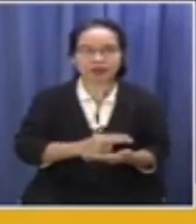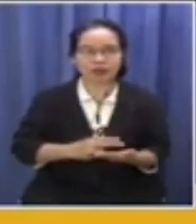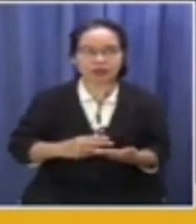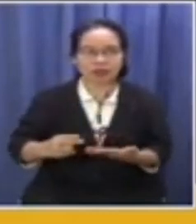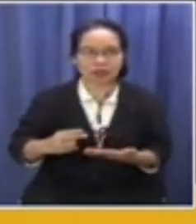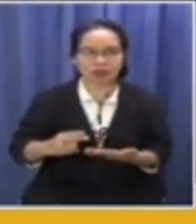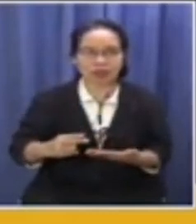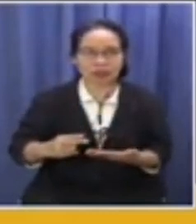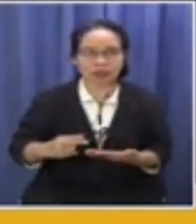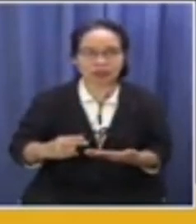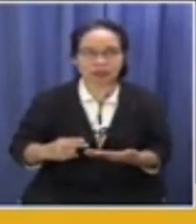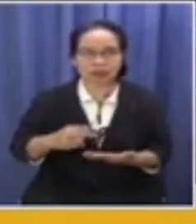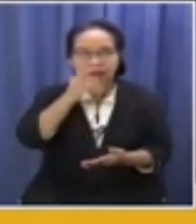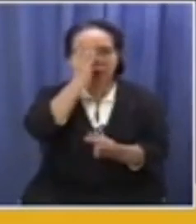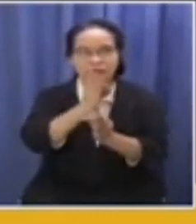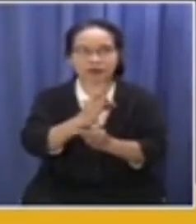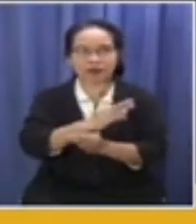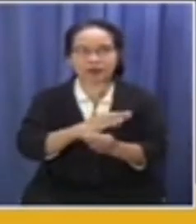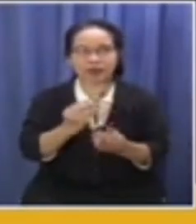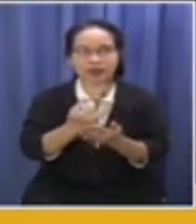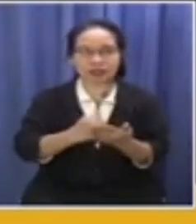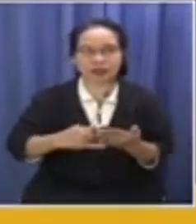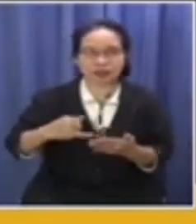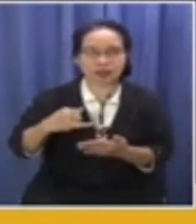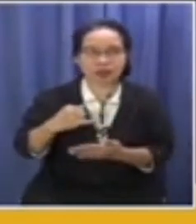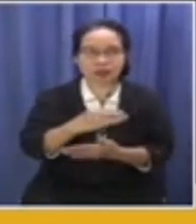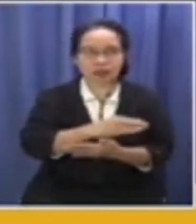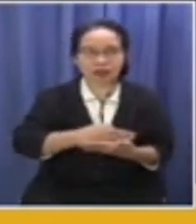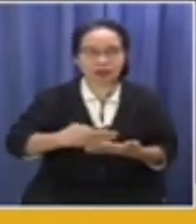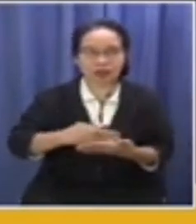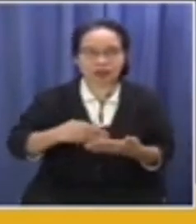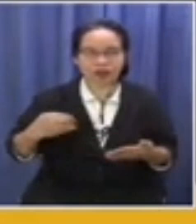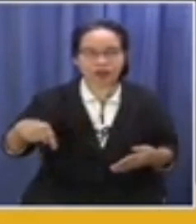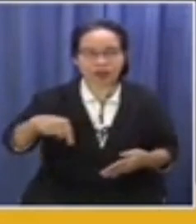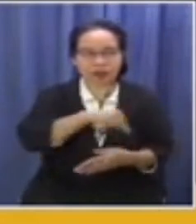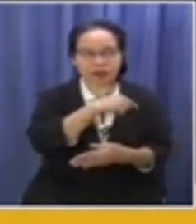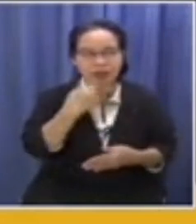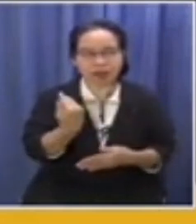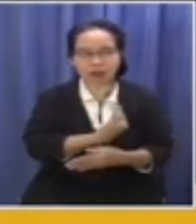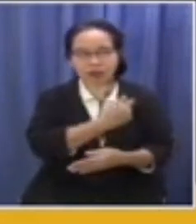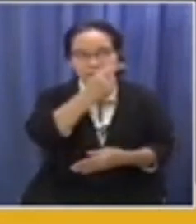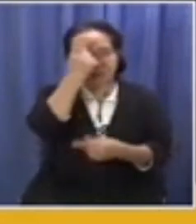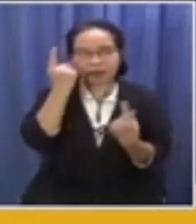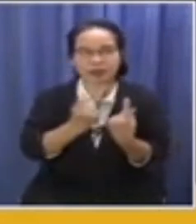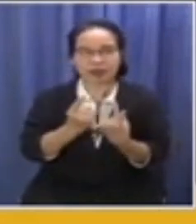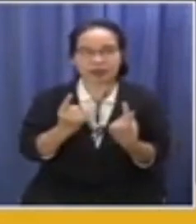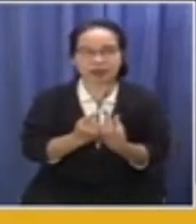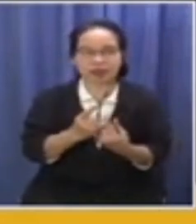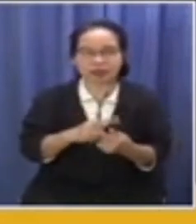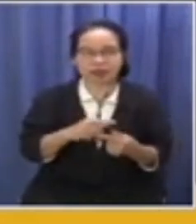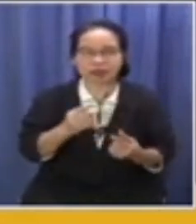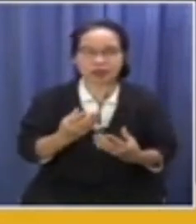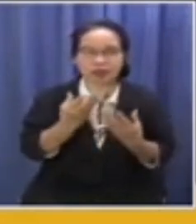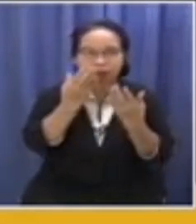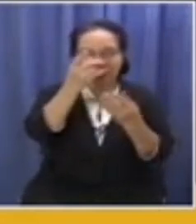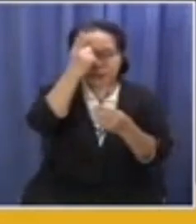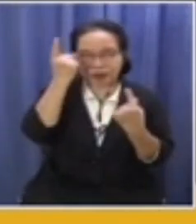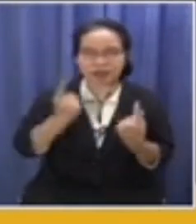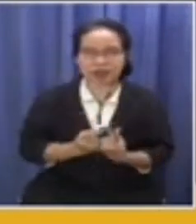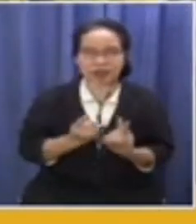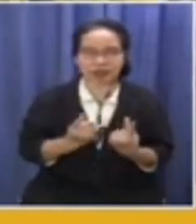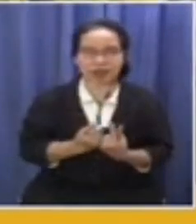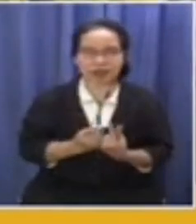siya Tay patatawarin niya sa ating mga kasalanan kaya ikukumpisal mo yung kasalanan